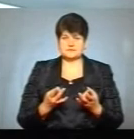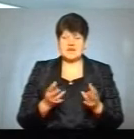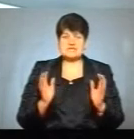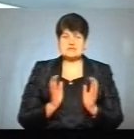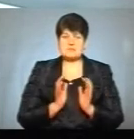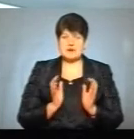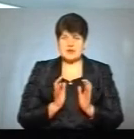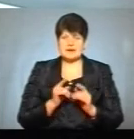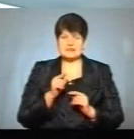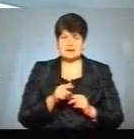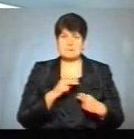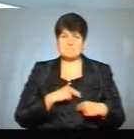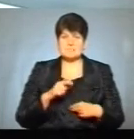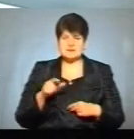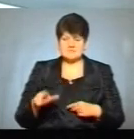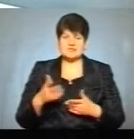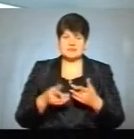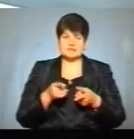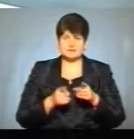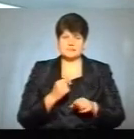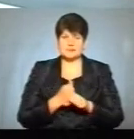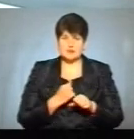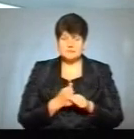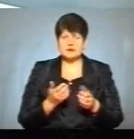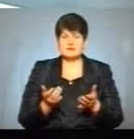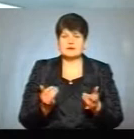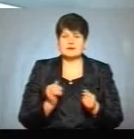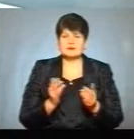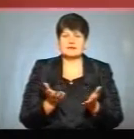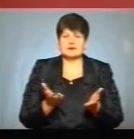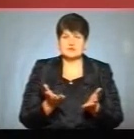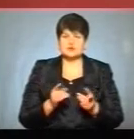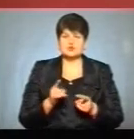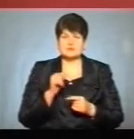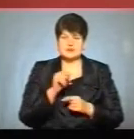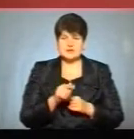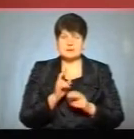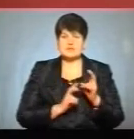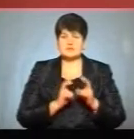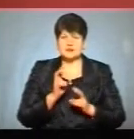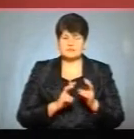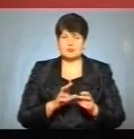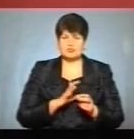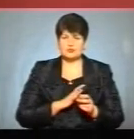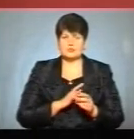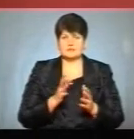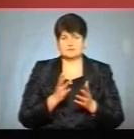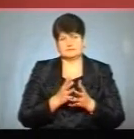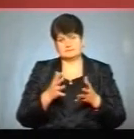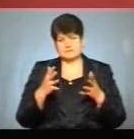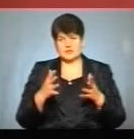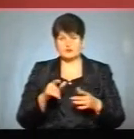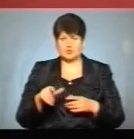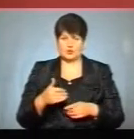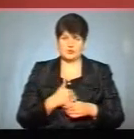зберігати тих працівників, які працюють, і все-таки десь, щоб їхнє підприємство було мало перевагу, щоб люди сьогодні хотіли